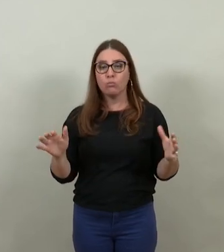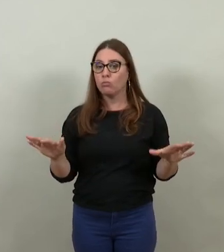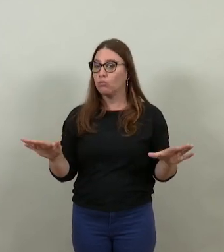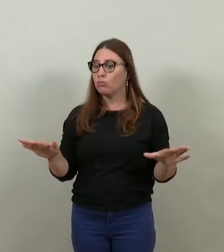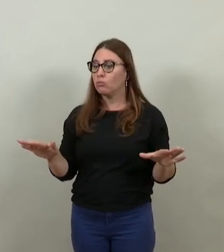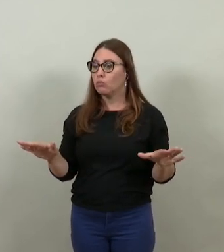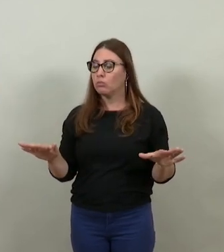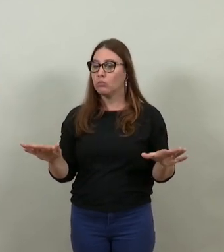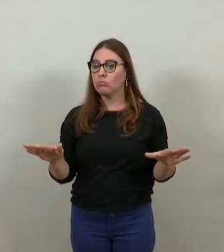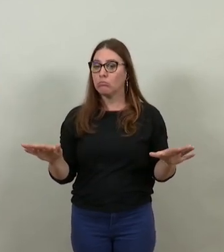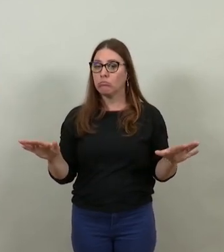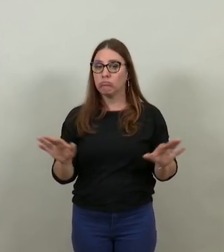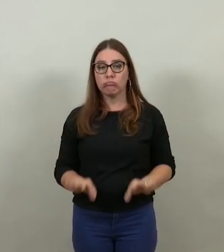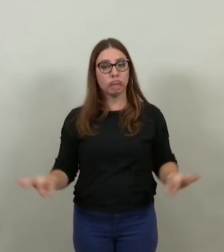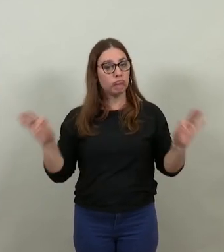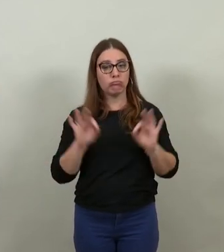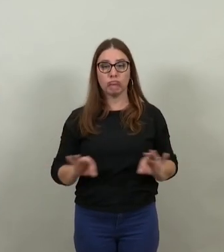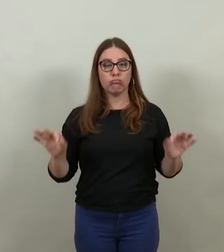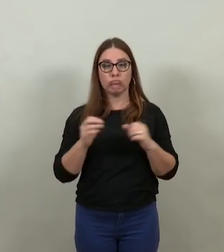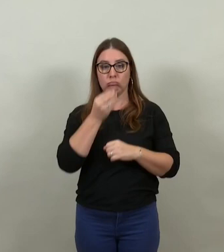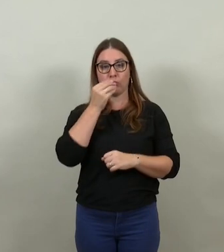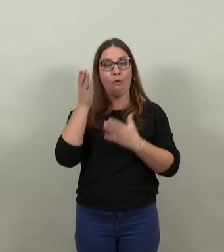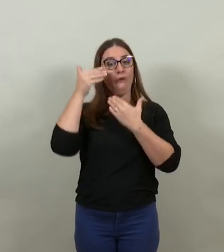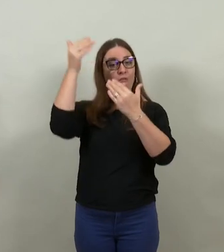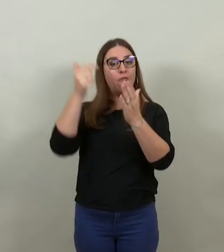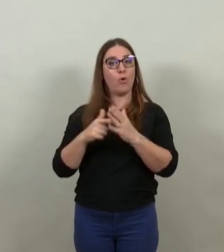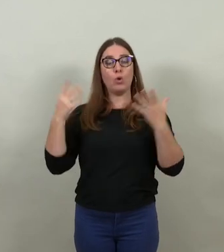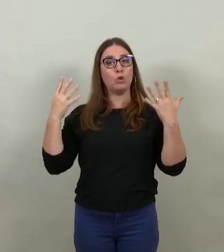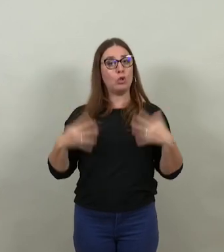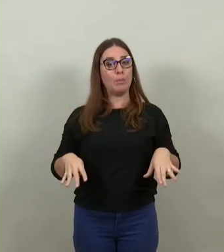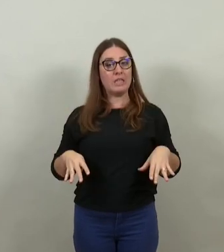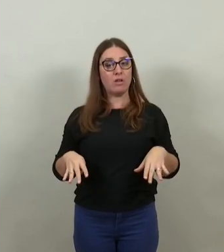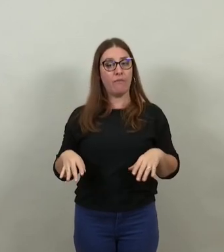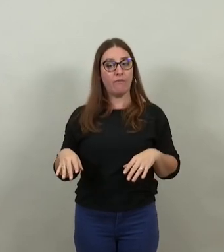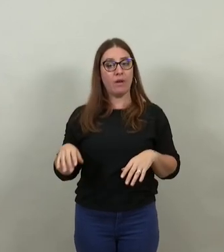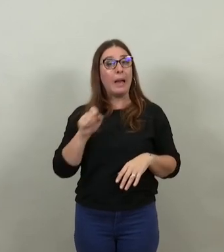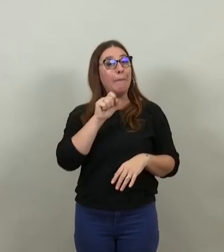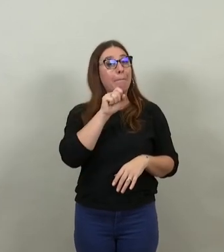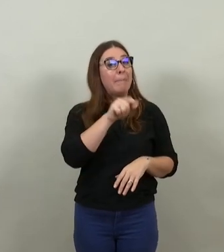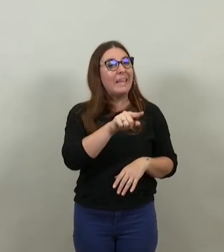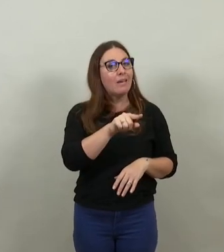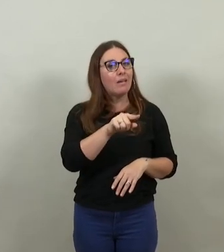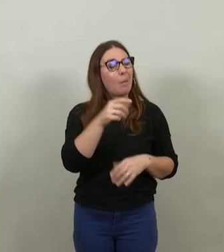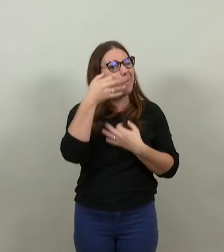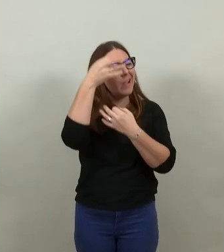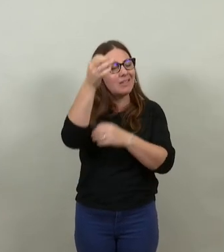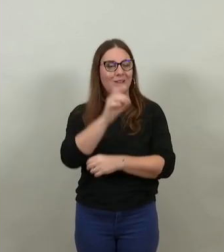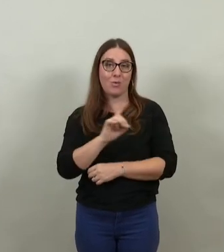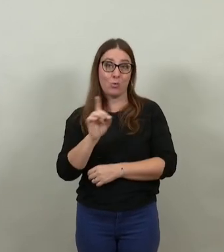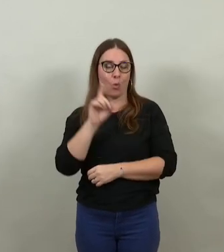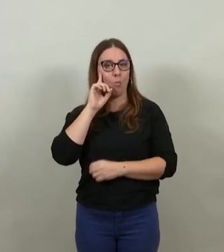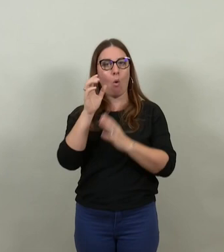vœu pas de réponse je pense que notre vœux de 2019 n'était pas exactement celui-là puisqu'il y a évidemment dans la